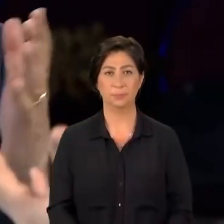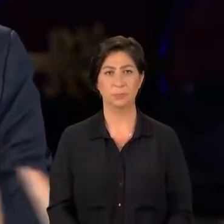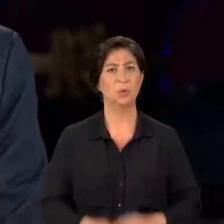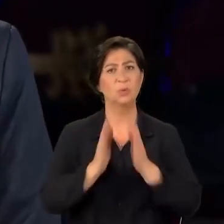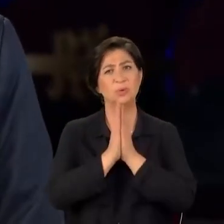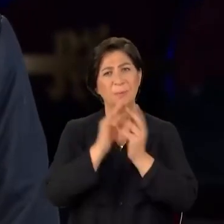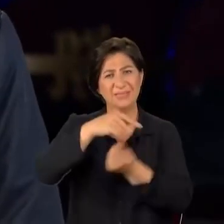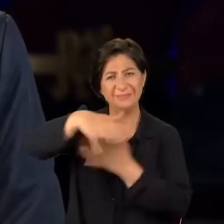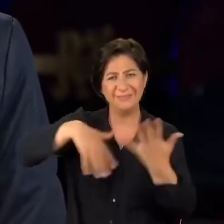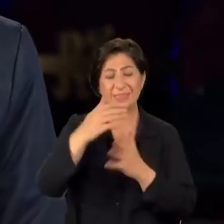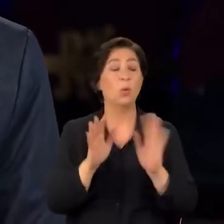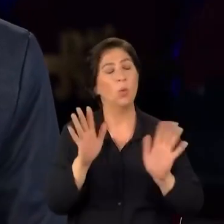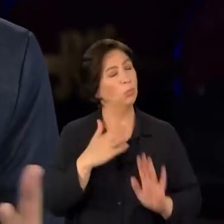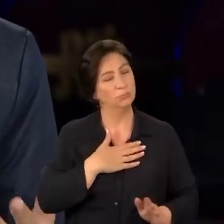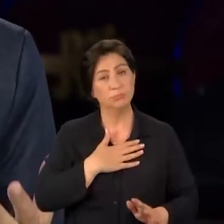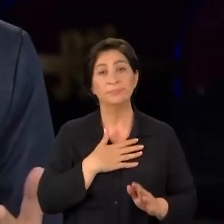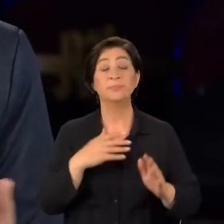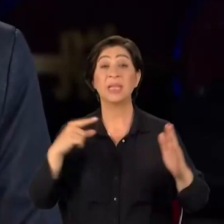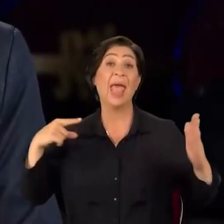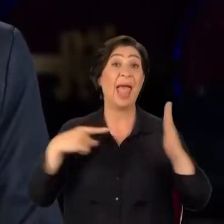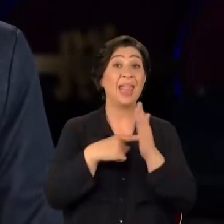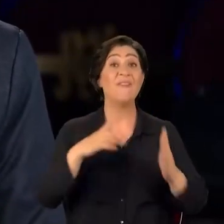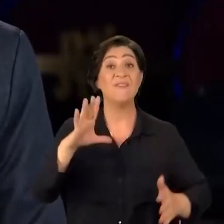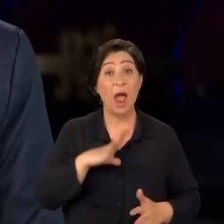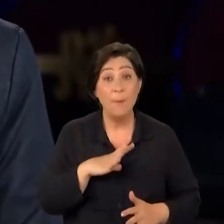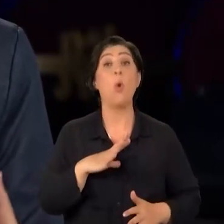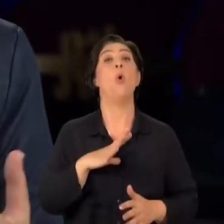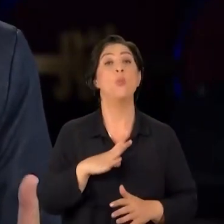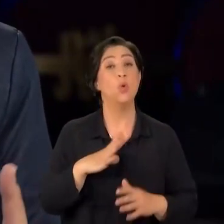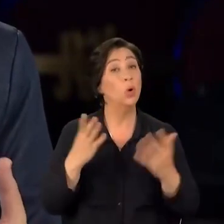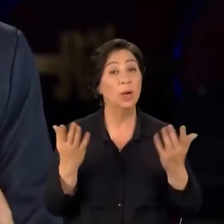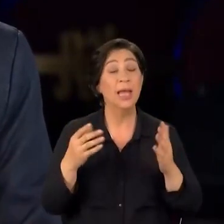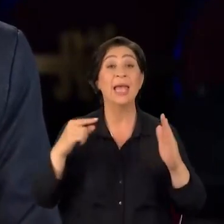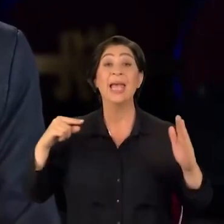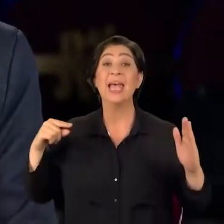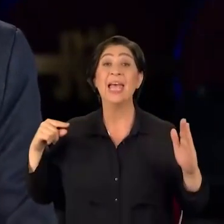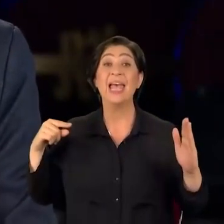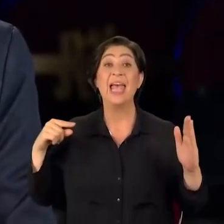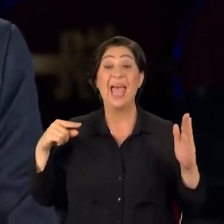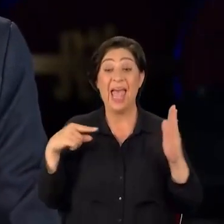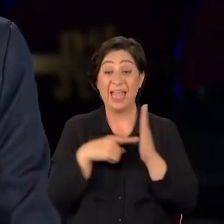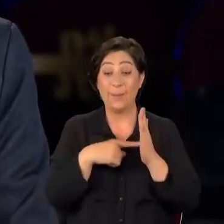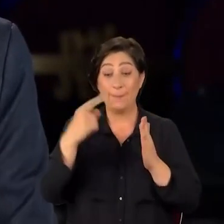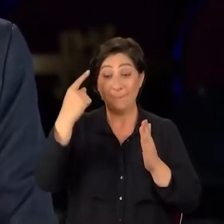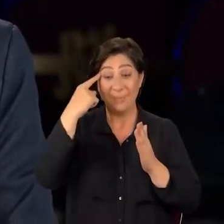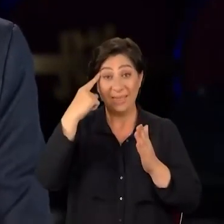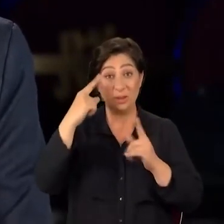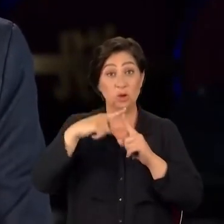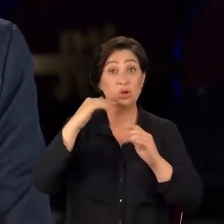başlayayım. Estağfurullah. Şimdi ideolojileri var mı yok mu meselesi, belki de ideoloji, biz bilgi